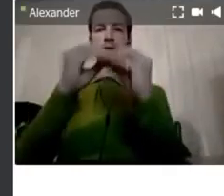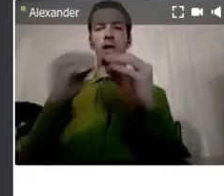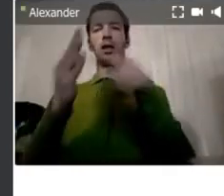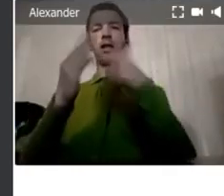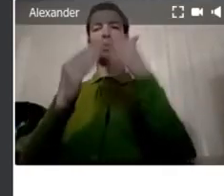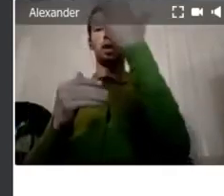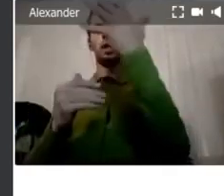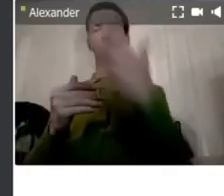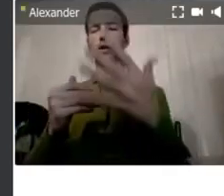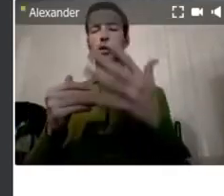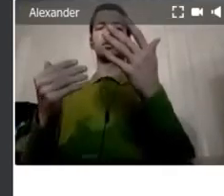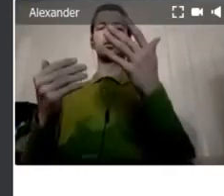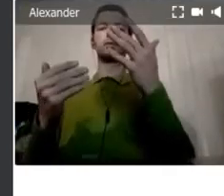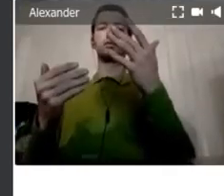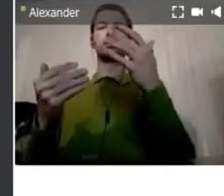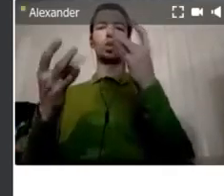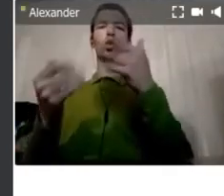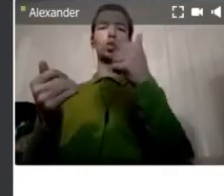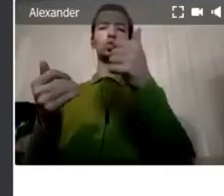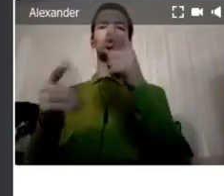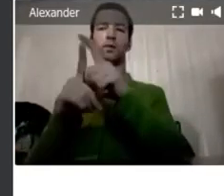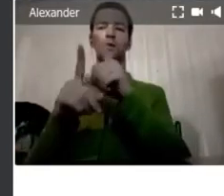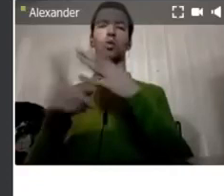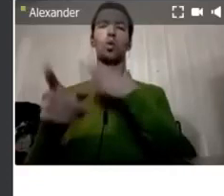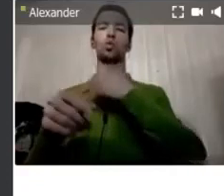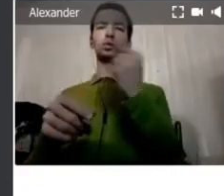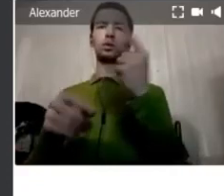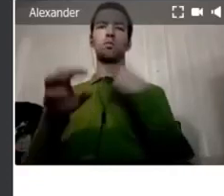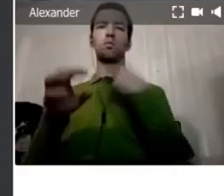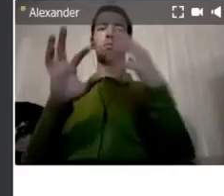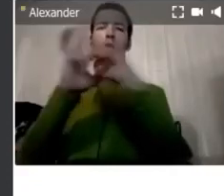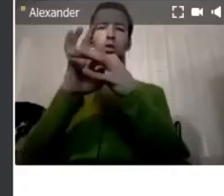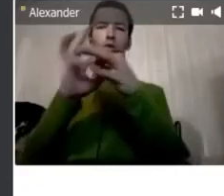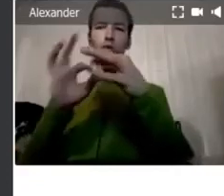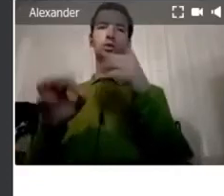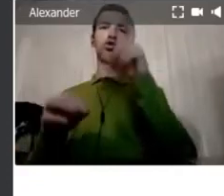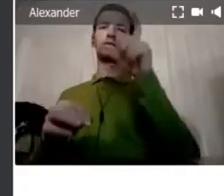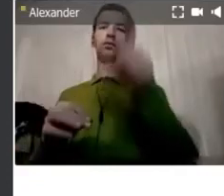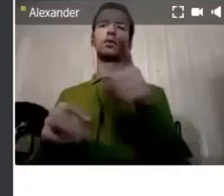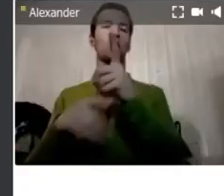Уважаемые коллеги, перед началом давайте с вами